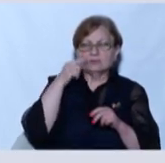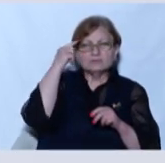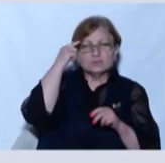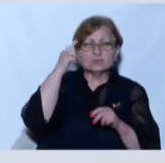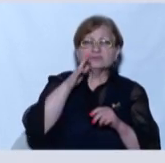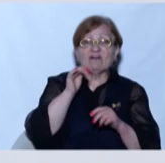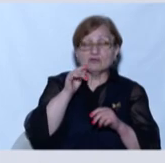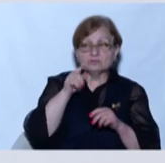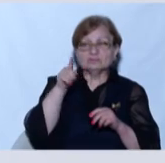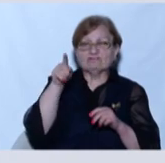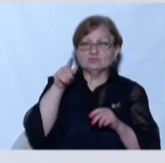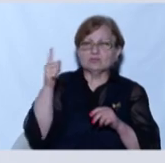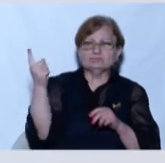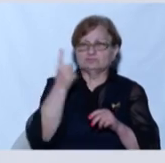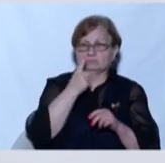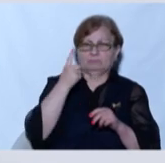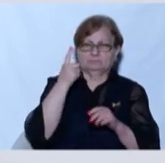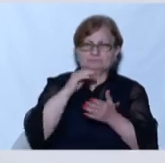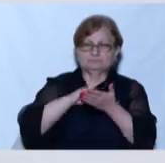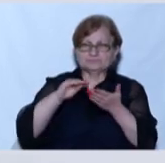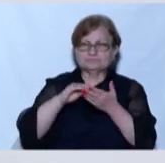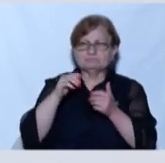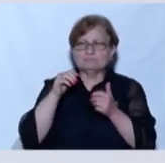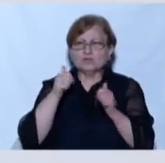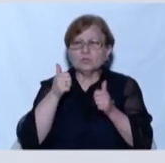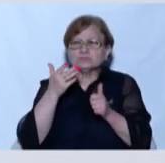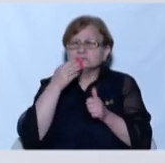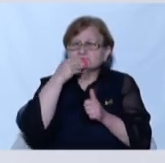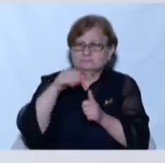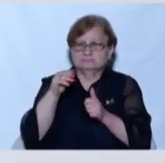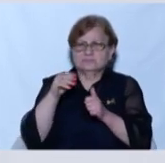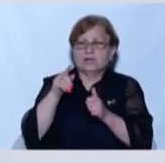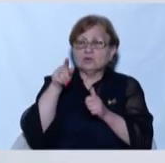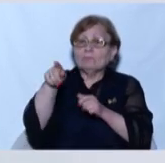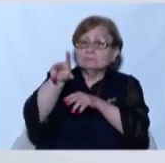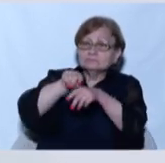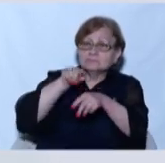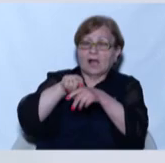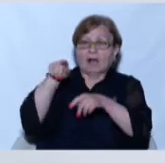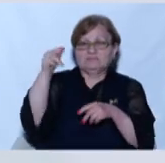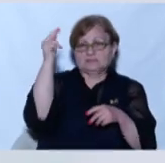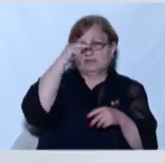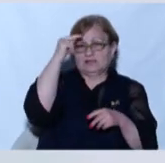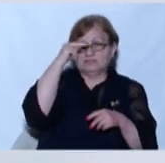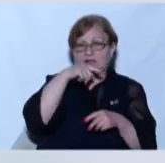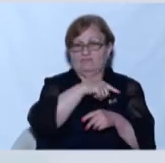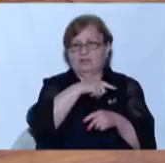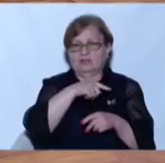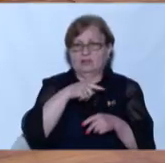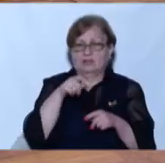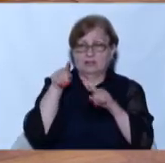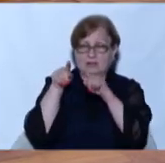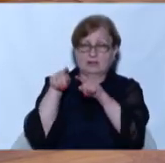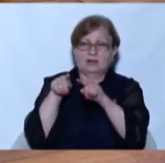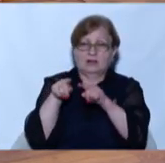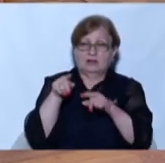მანქანა არ არის ესე იოლი გურამიშვილი დავითიანი სულ ერთხელ არის ორჯერ გამოცემული. მან ეს ნახა და სწორედ ეს